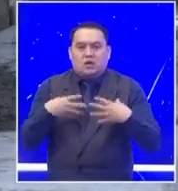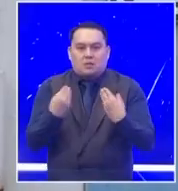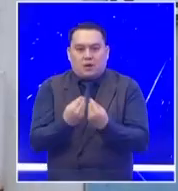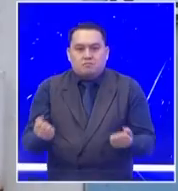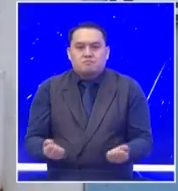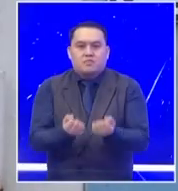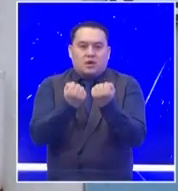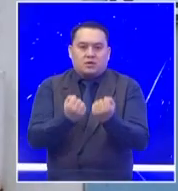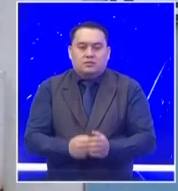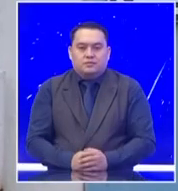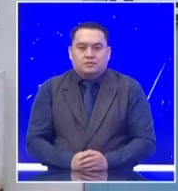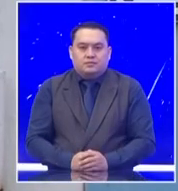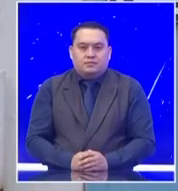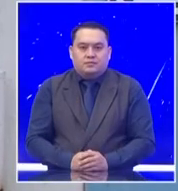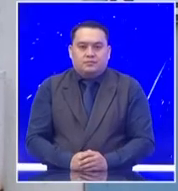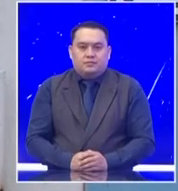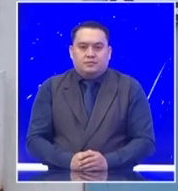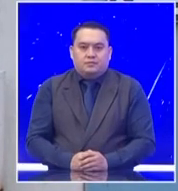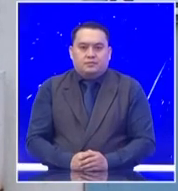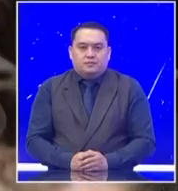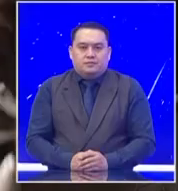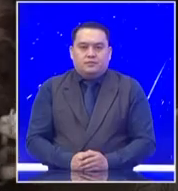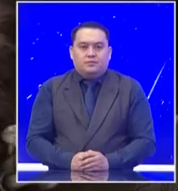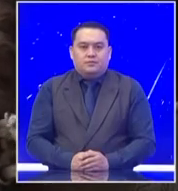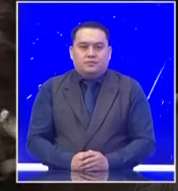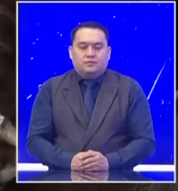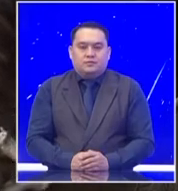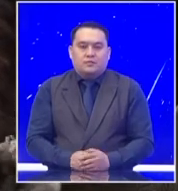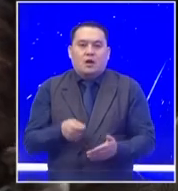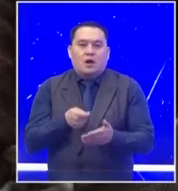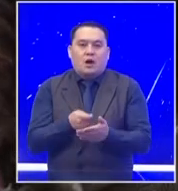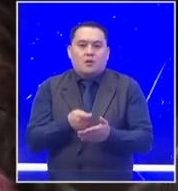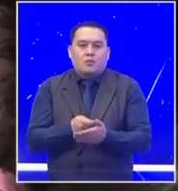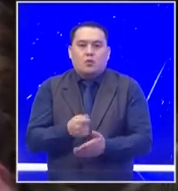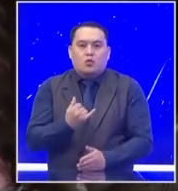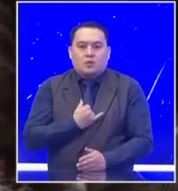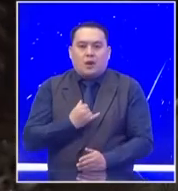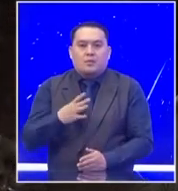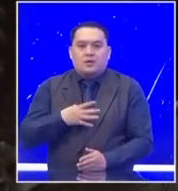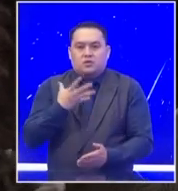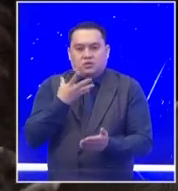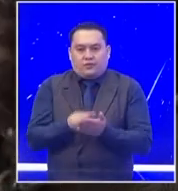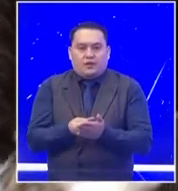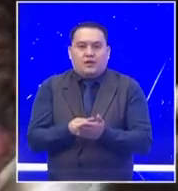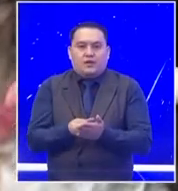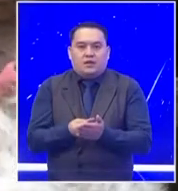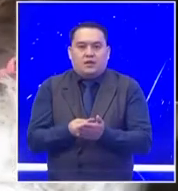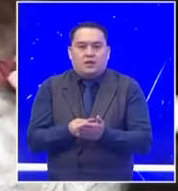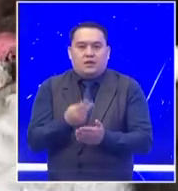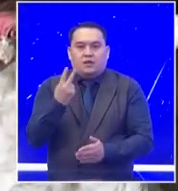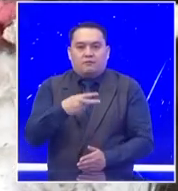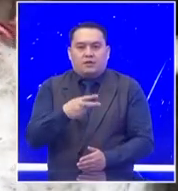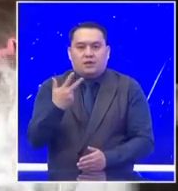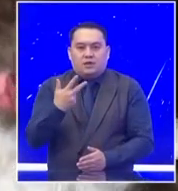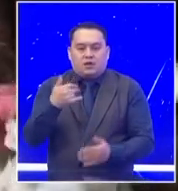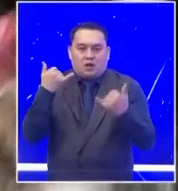поддерживает начинание Амантая Медетбекова. Корма были у меня свои. И я 23 голову